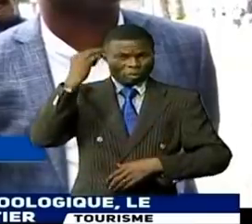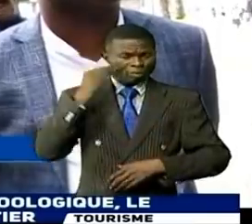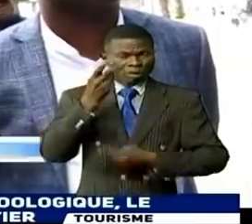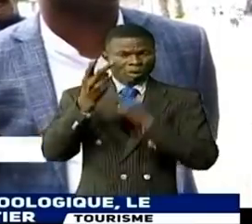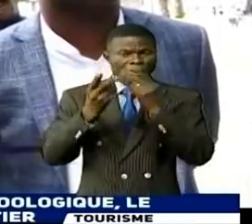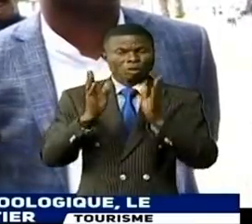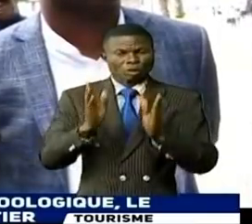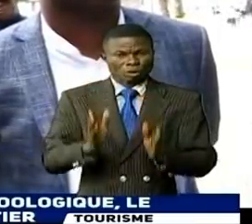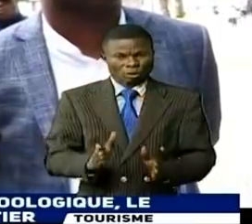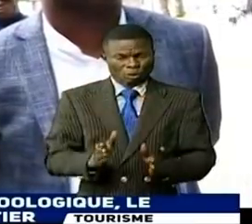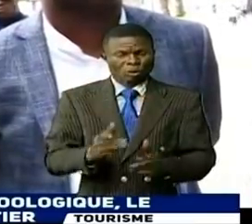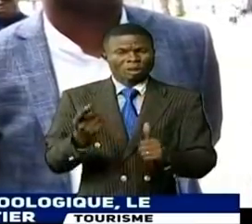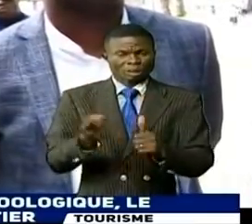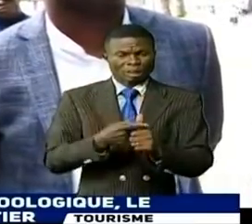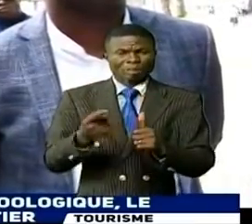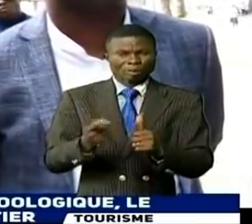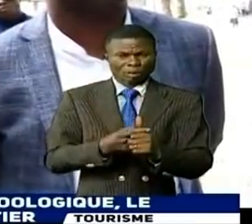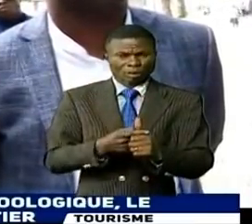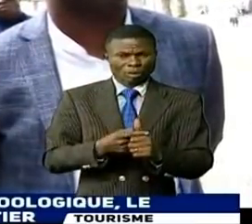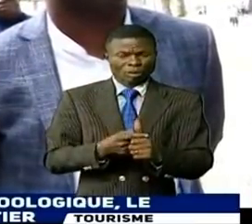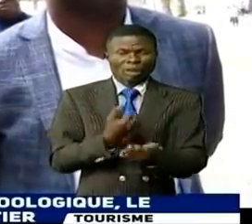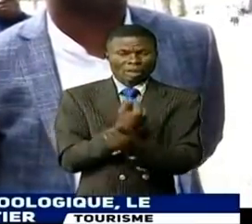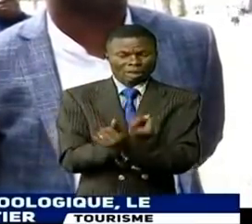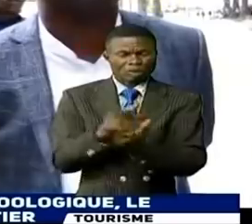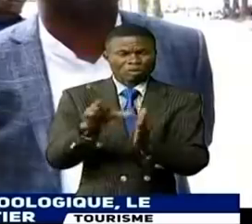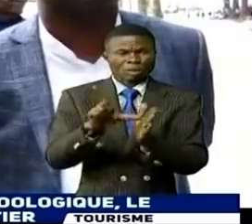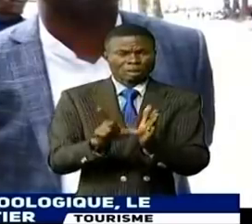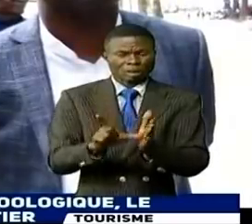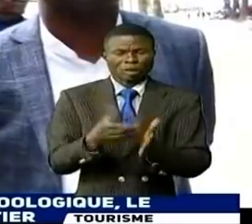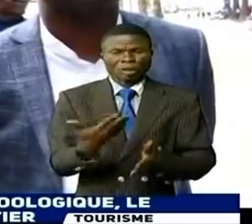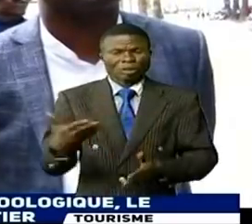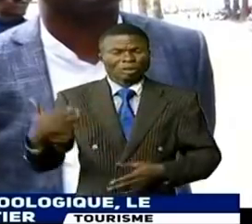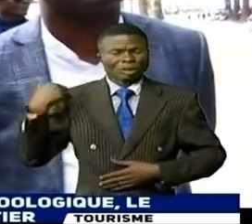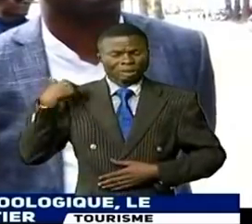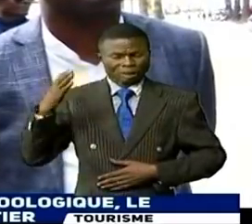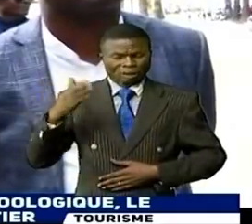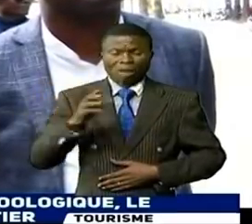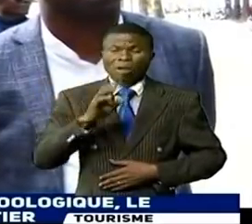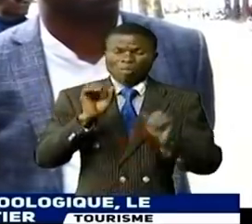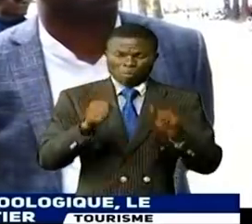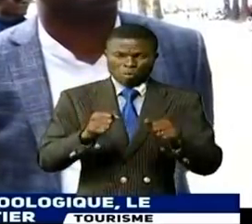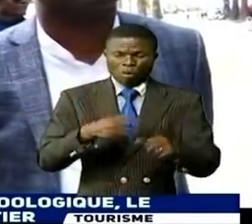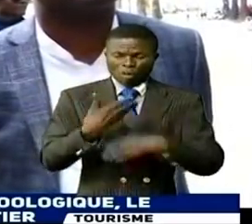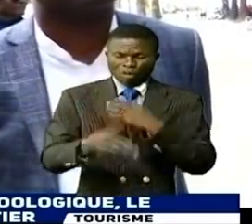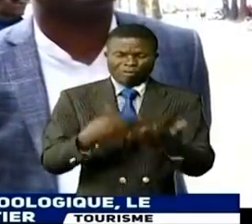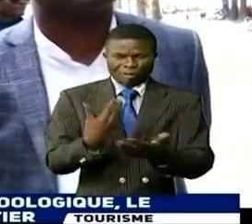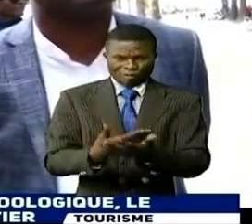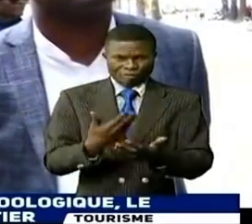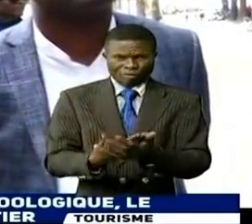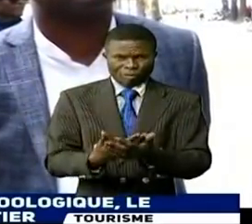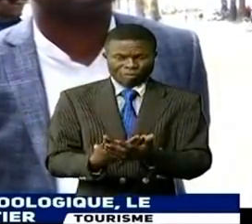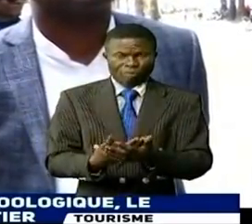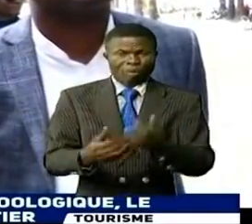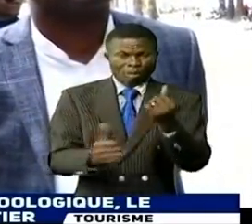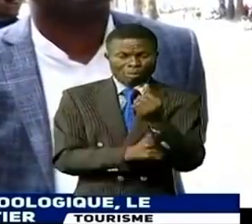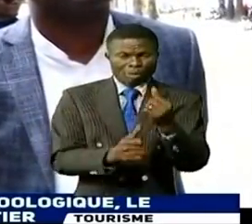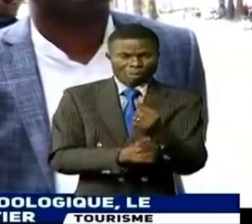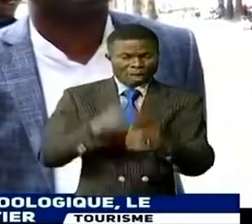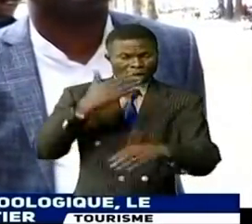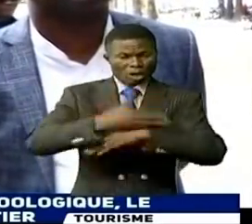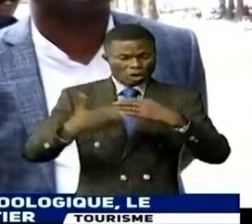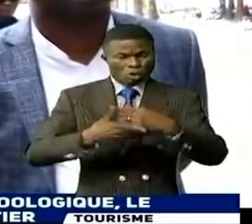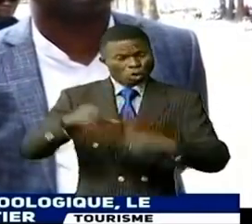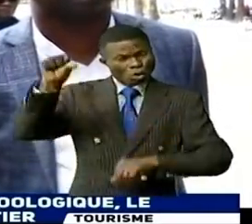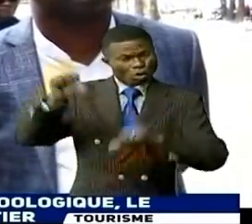Tourisme et surtout de faire respecter les biens de l'État. Nous pensons qu'il y a lieu d'accélérer pour que les gens qui occupent